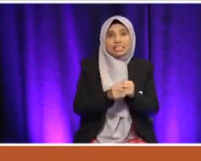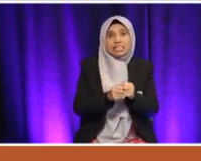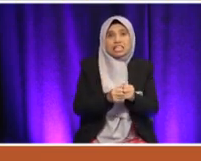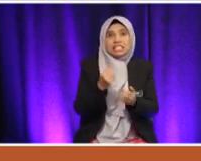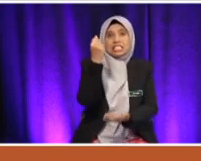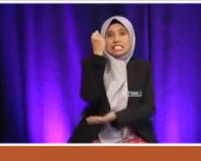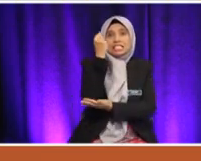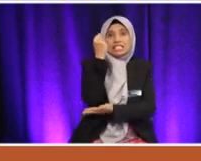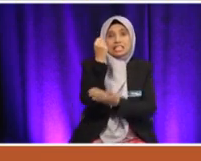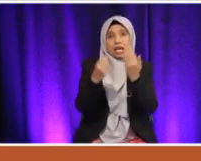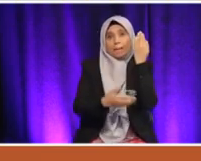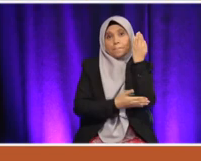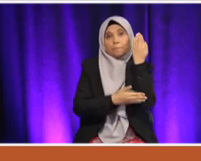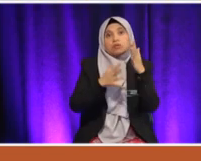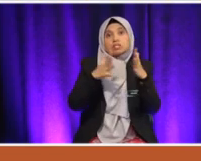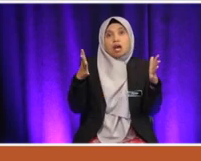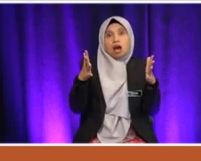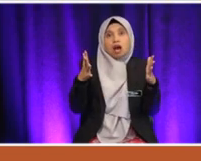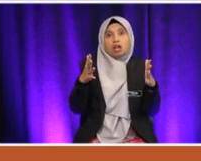lutut dan pinggul